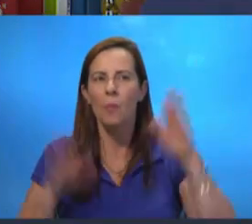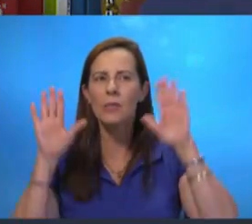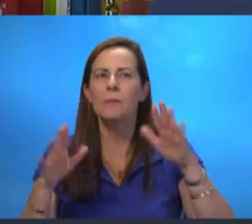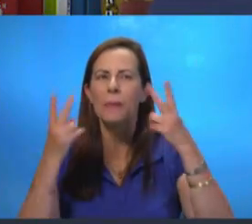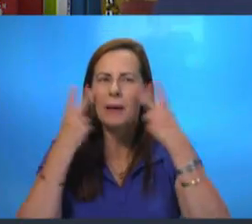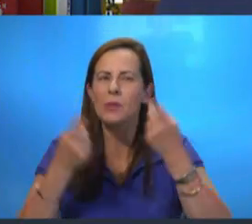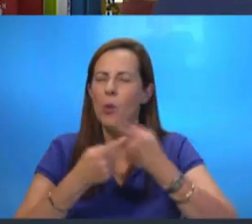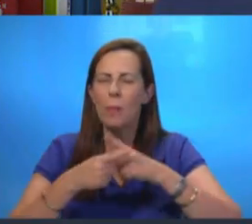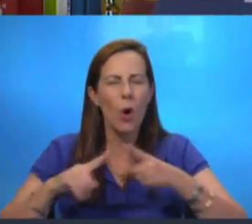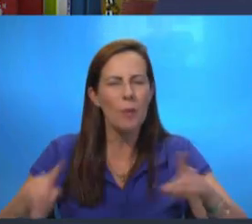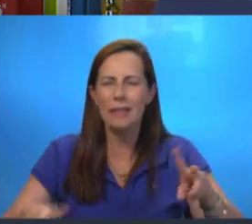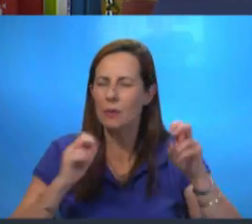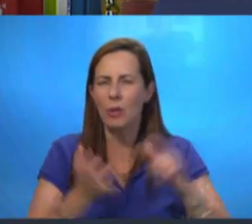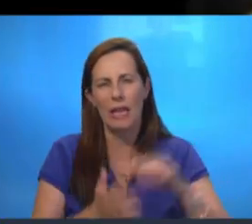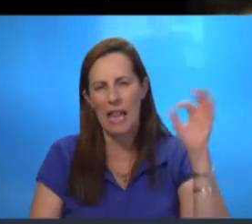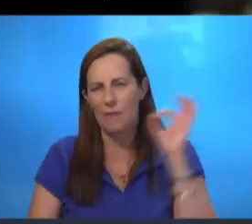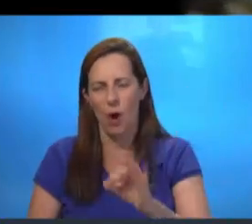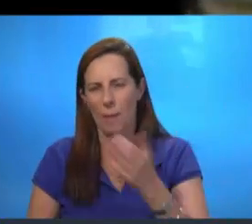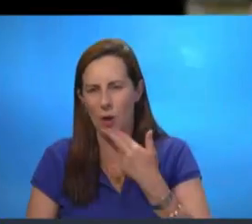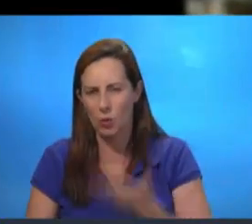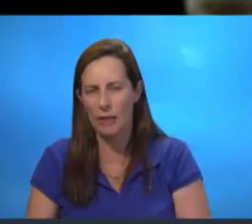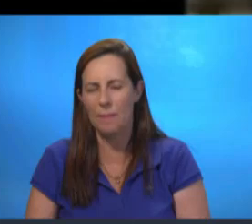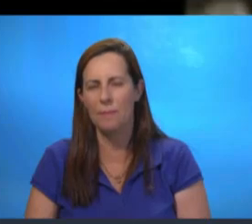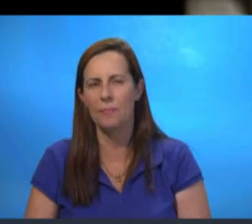המוסלמים חיפשו כל מיני הזדמנויות לפגוע בנו.